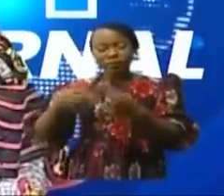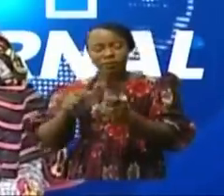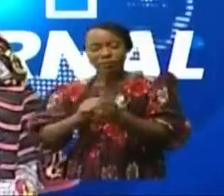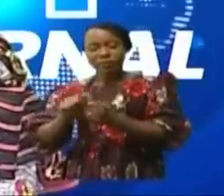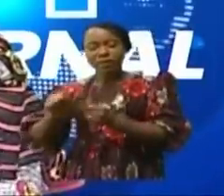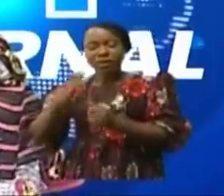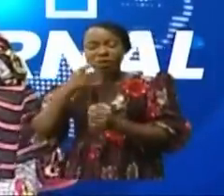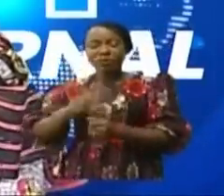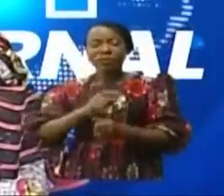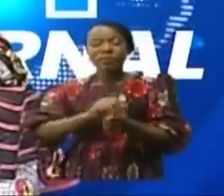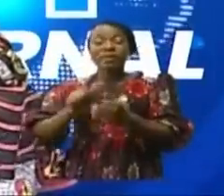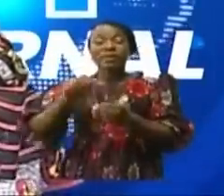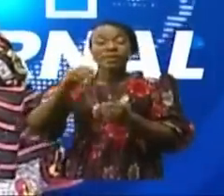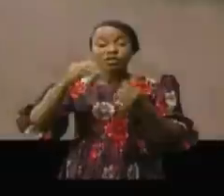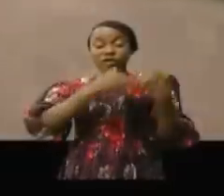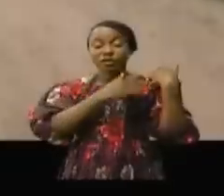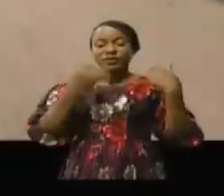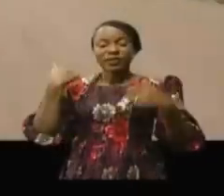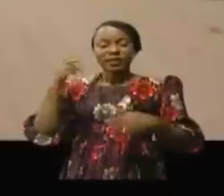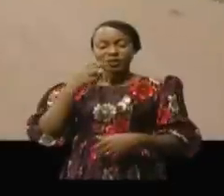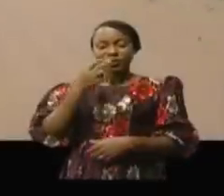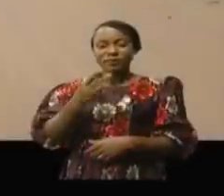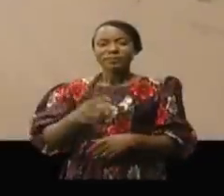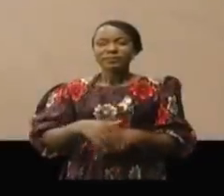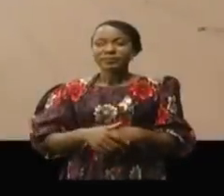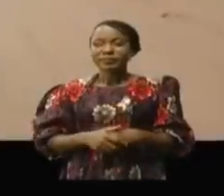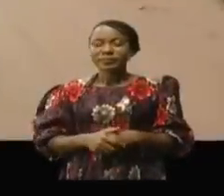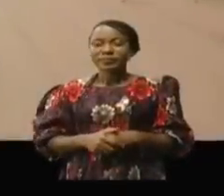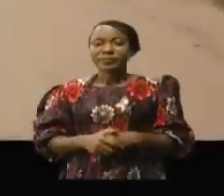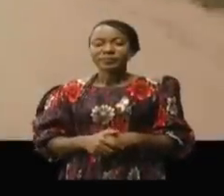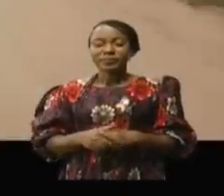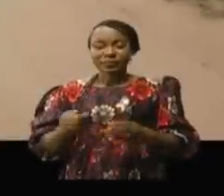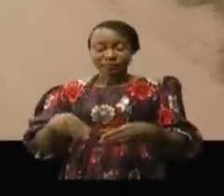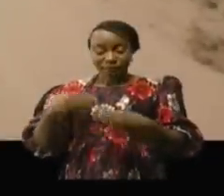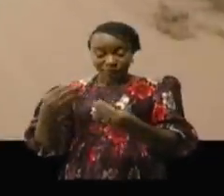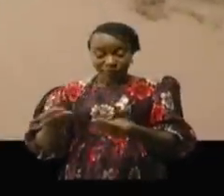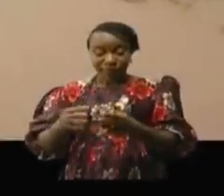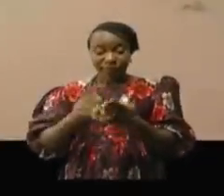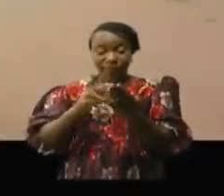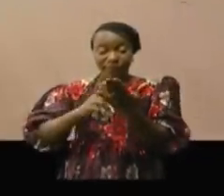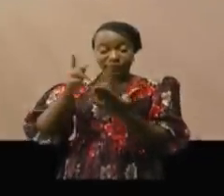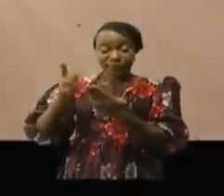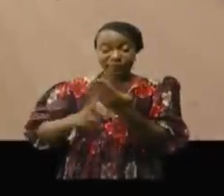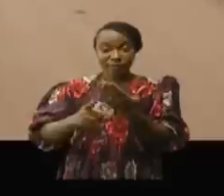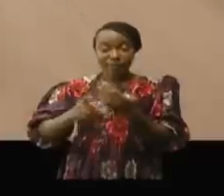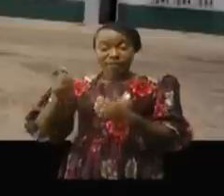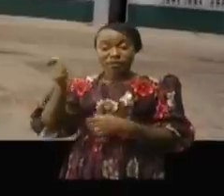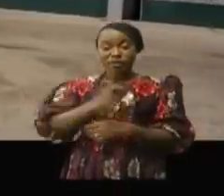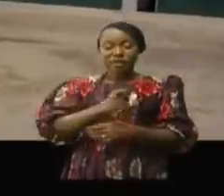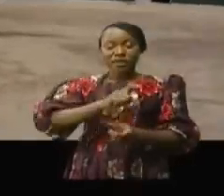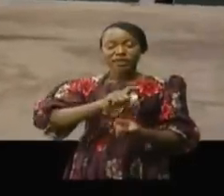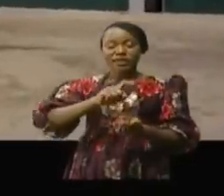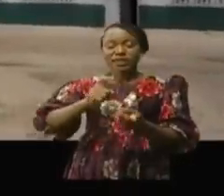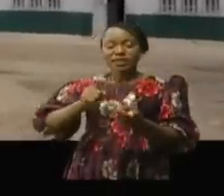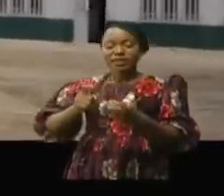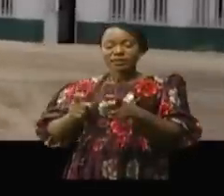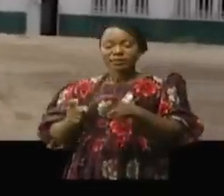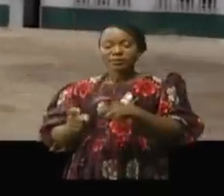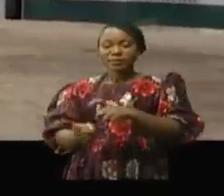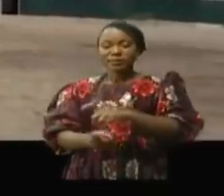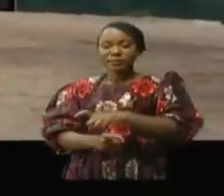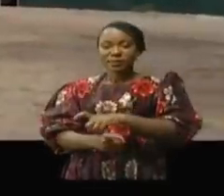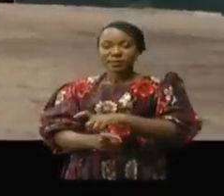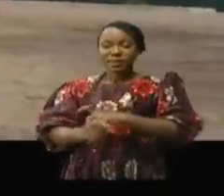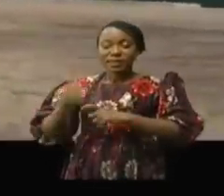Tshisekedi Tshilombo. Images et commentaires. Cadre de suivi de la mise en œuvre du programme de l'agenda de la transformation agricole de